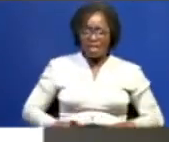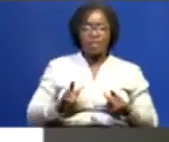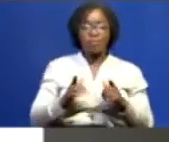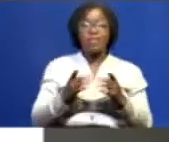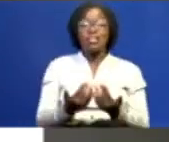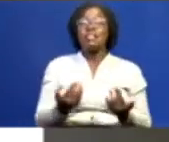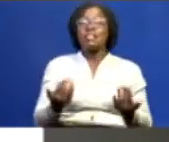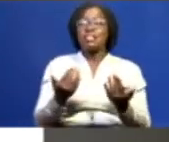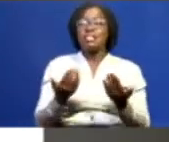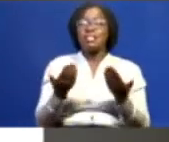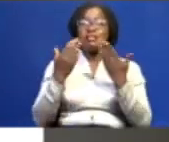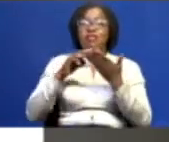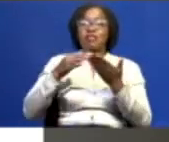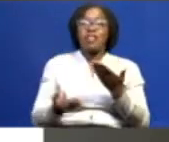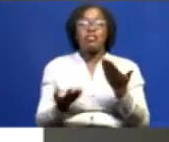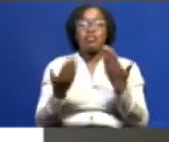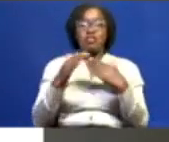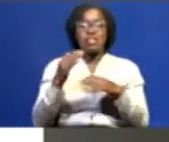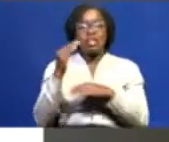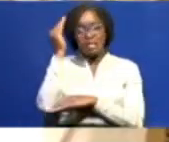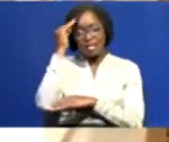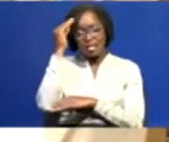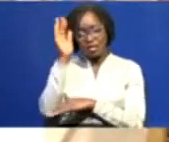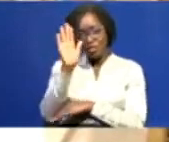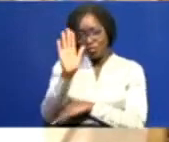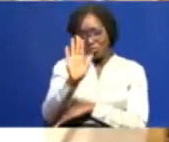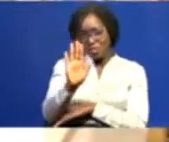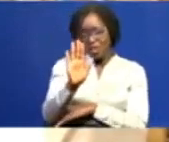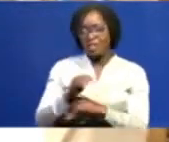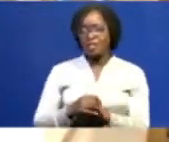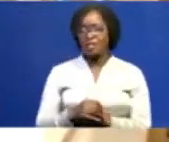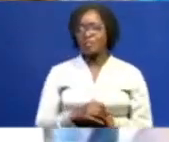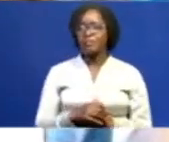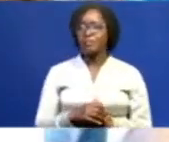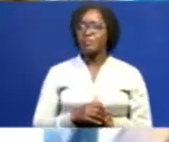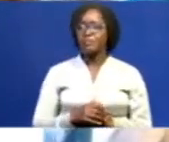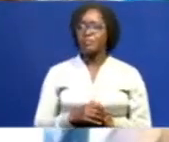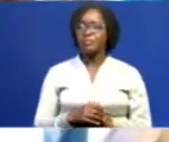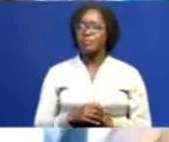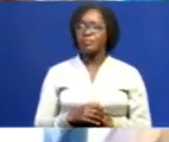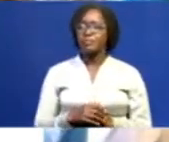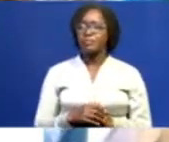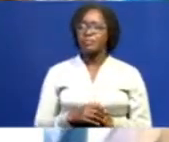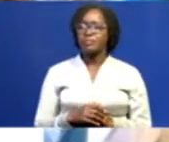kukamilisha masomo yao. Kasi cha Namasha, Kurunzi Mashinani.